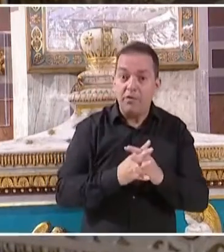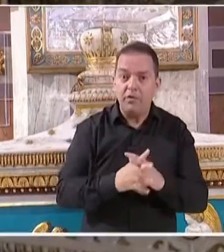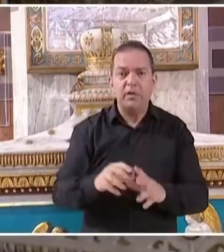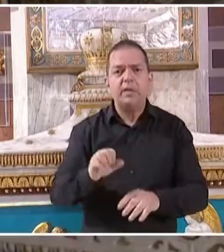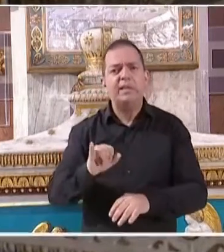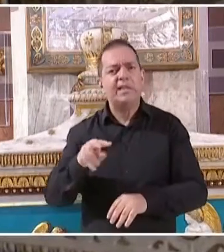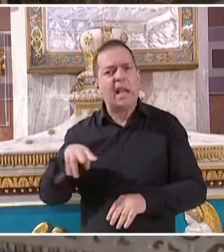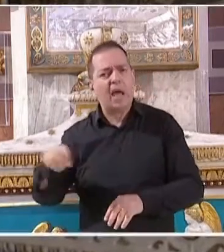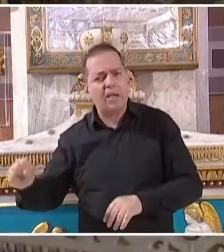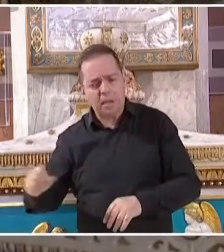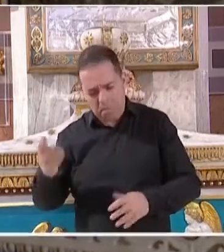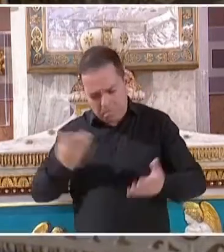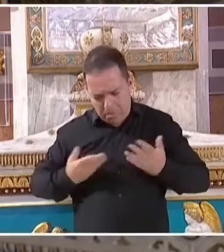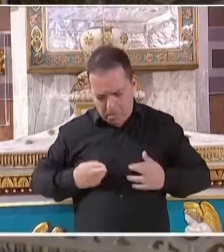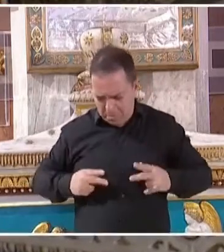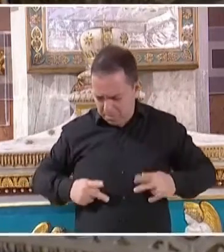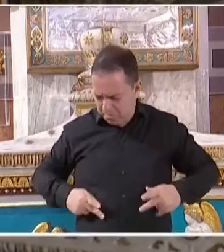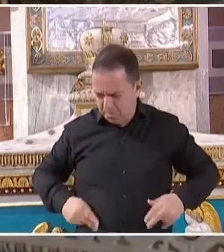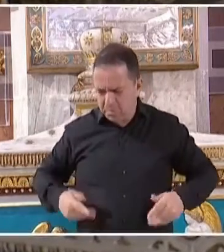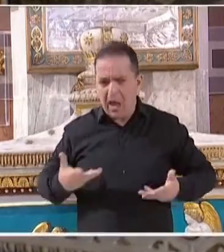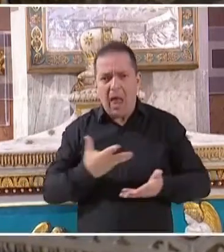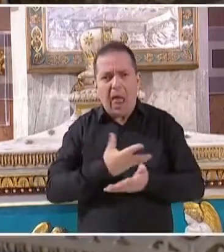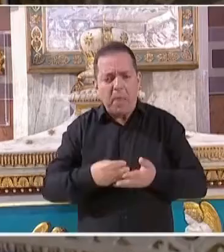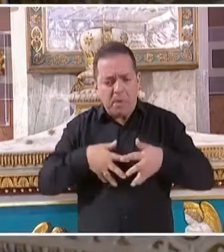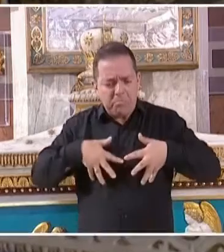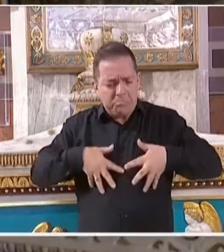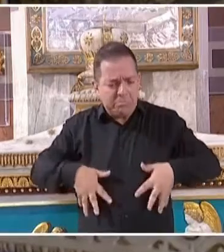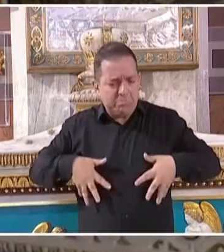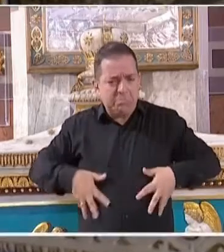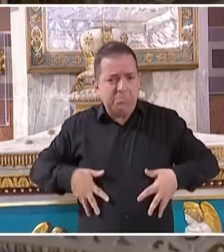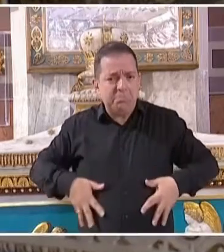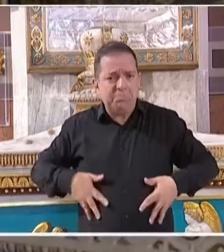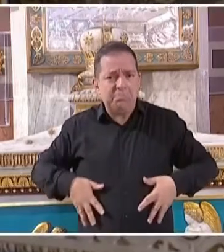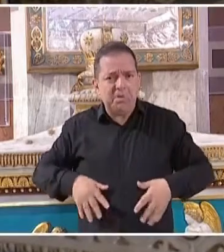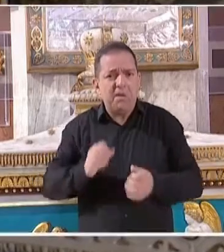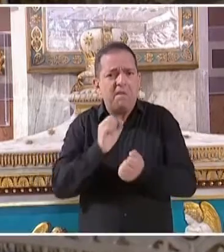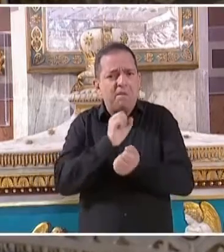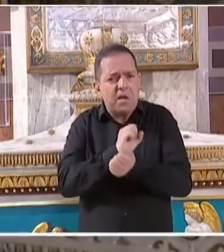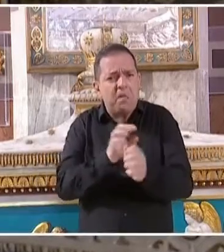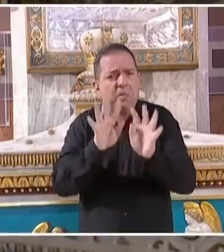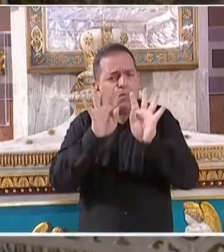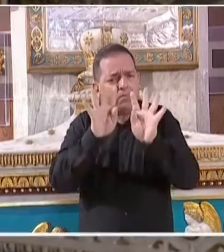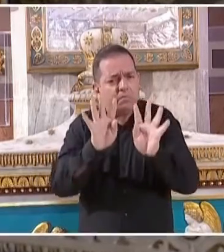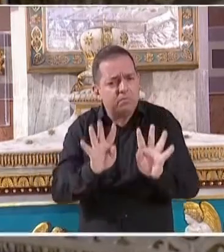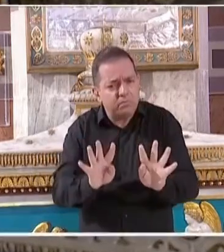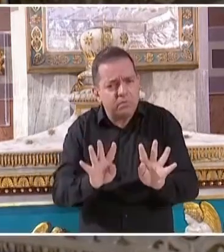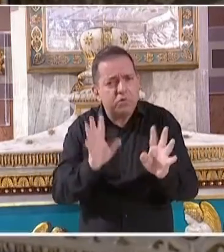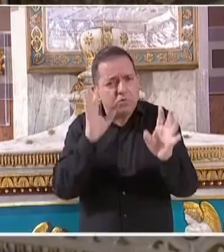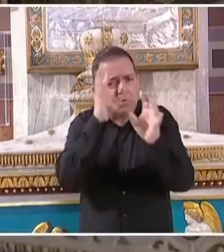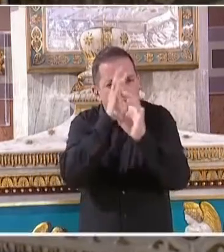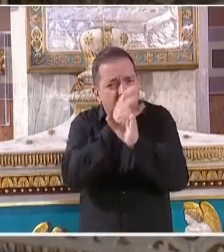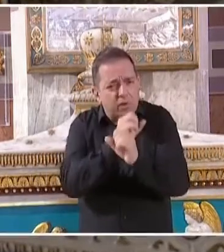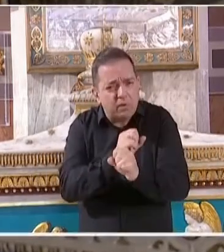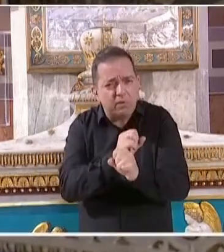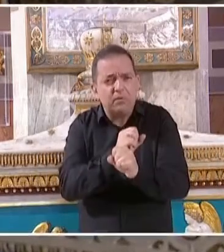πληγές, τα αίματα του μαρτυρίου και τον εγκλισμό τους στην σκοτεινή